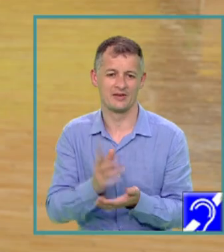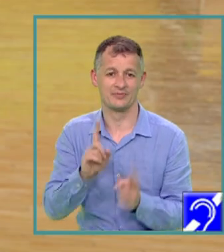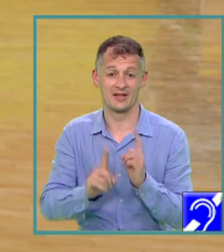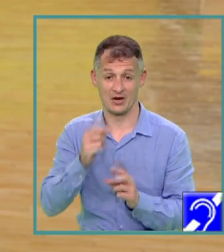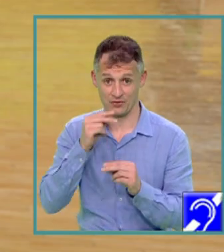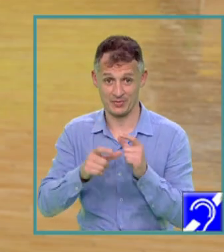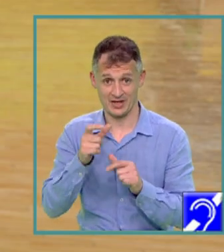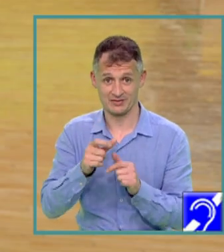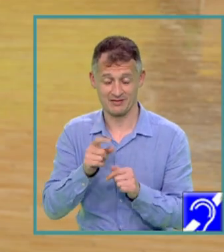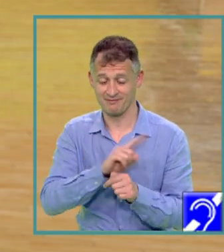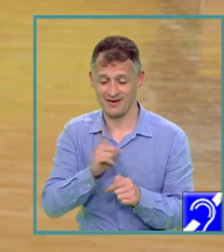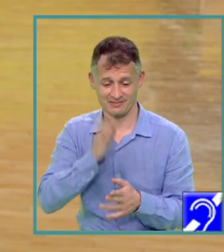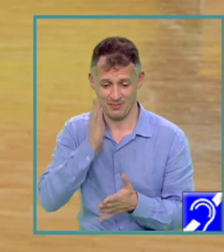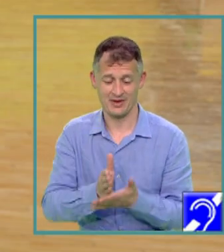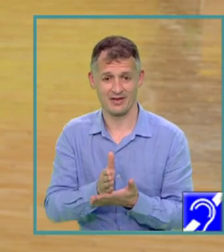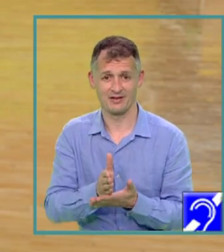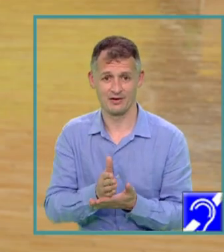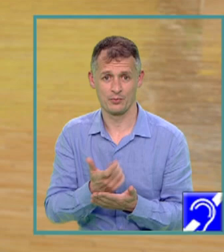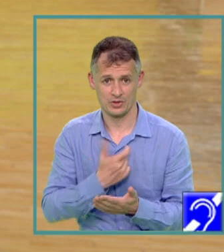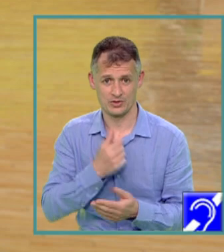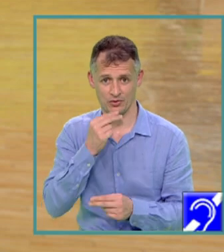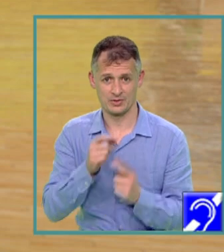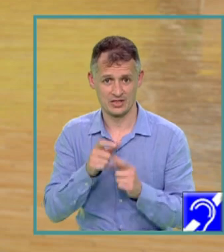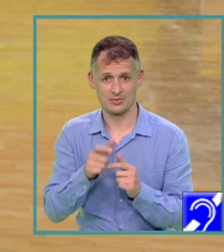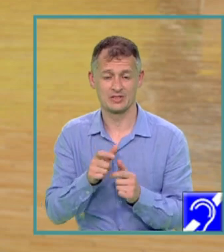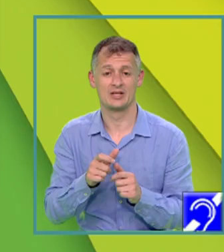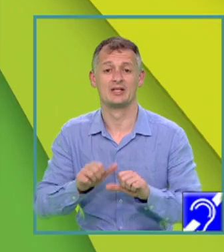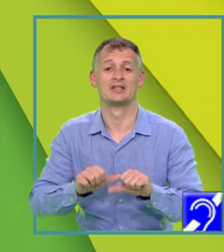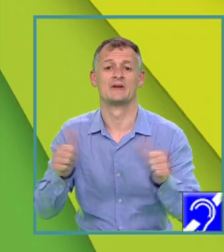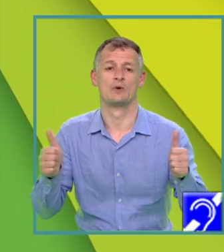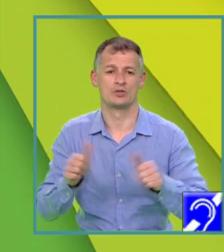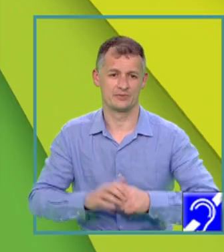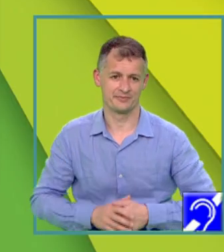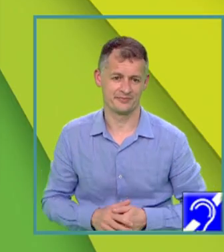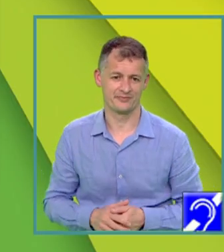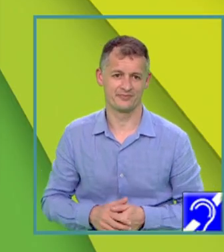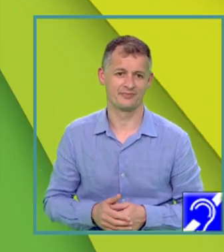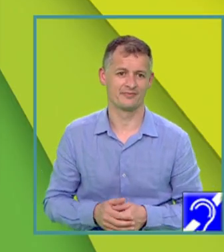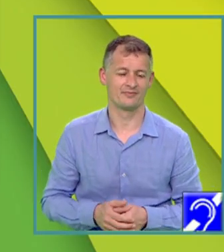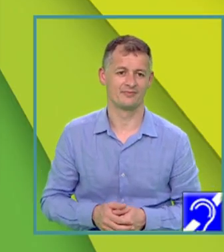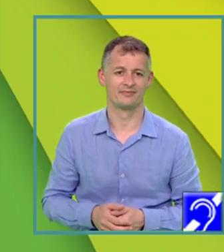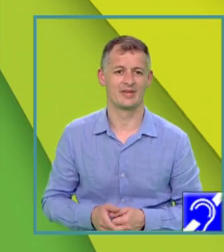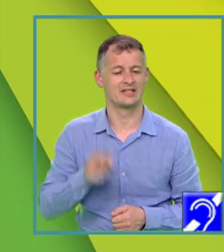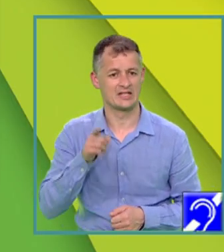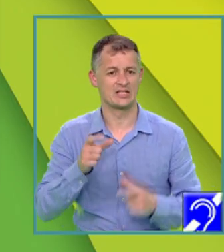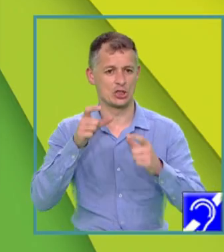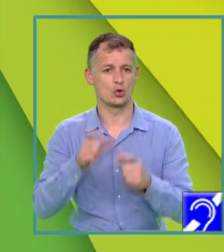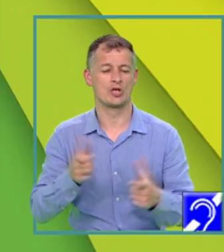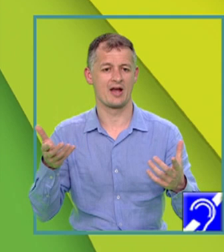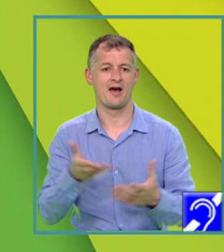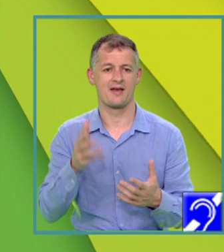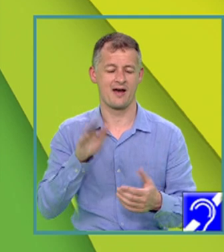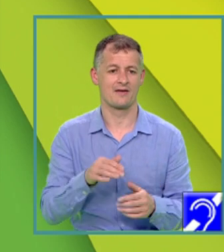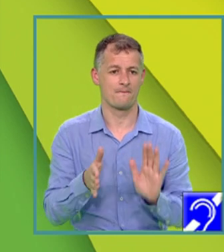despre instabilitate, iată că putem să discutăm și despre divorț. Este, de fapt, acea instituție care are